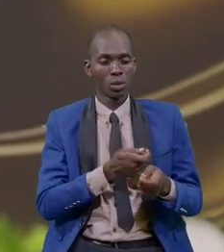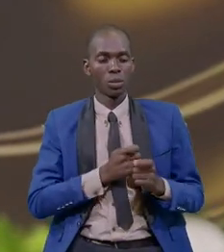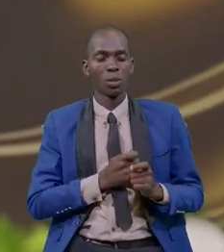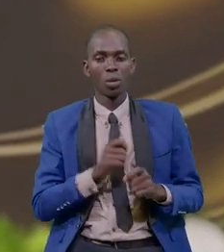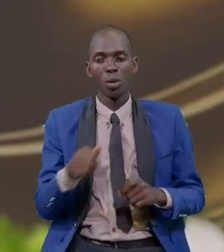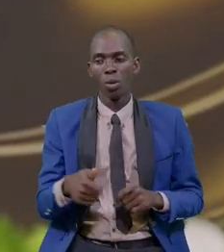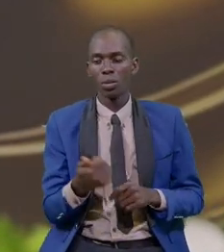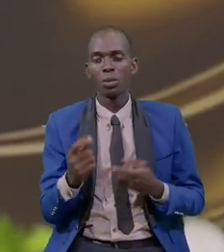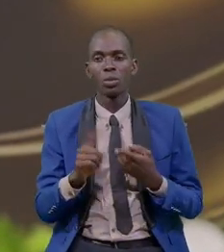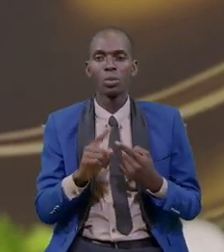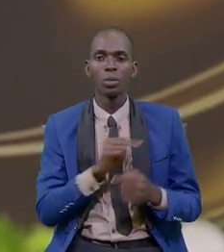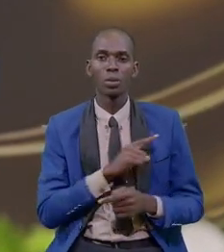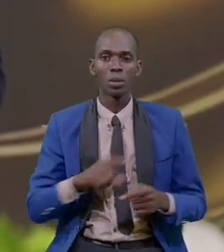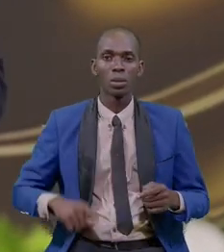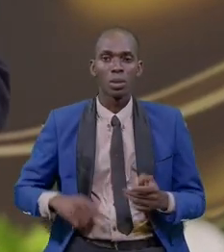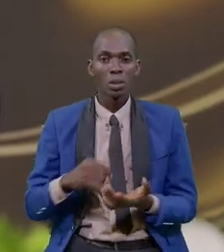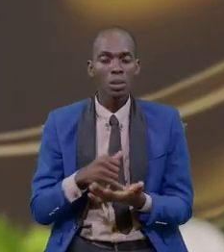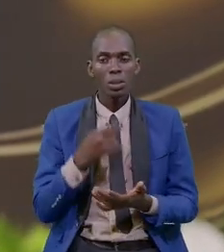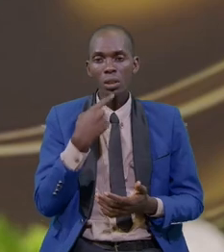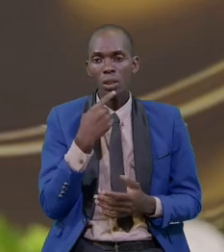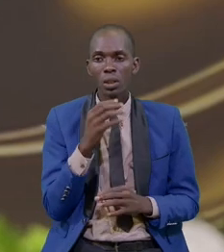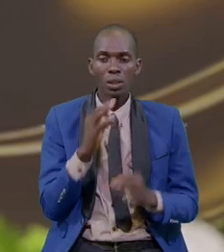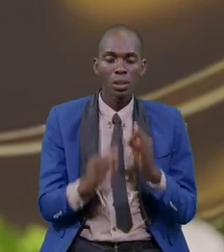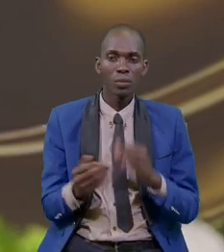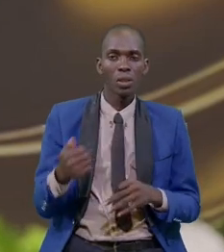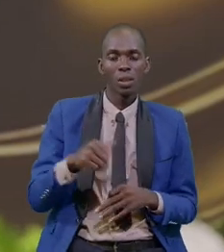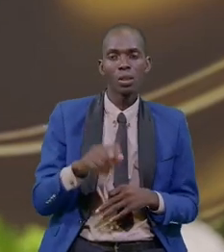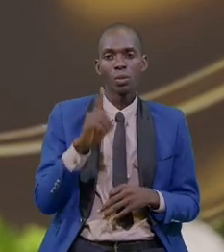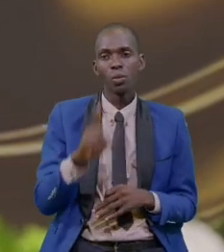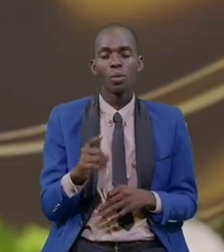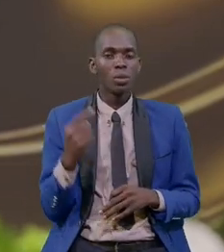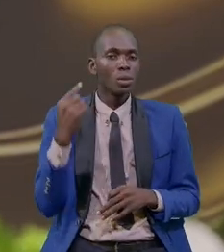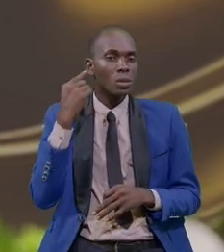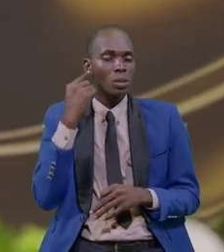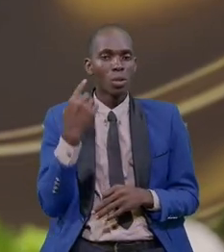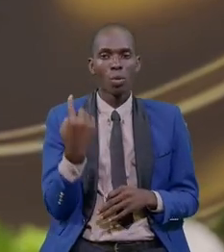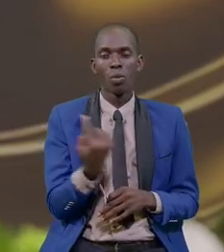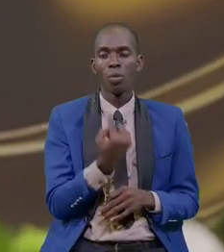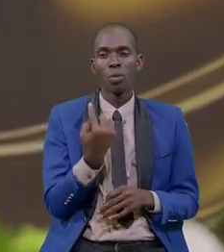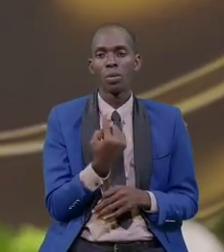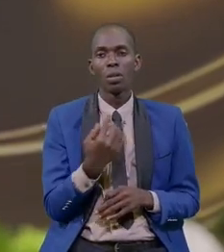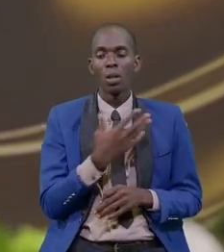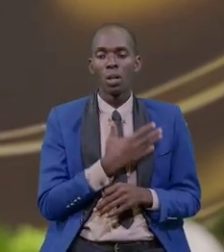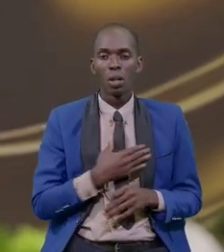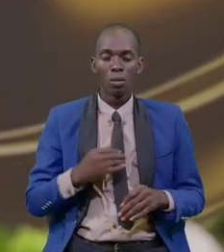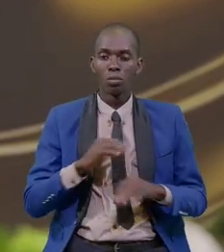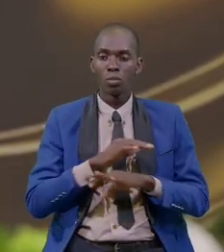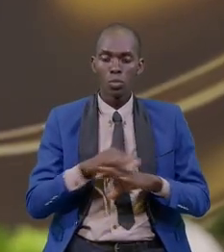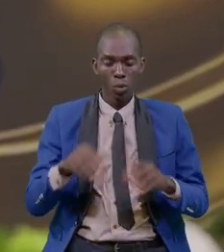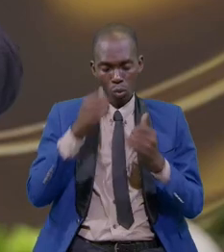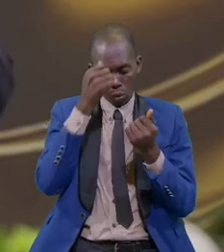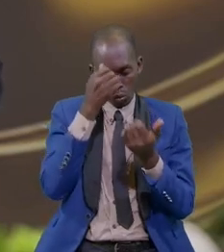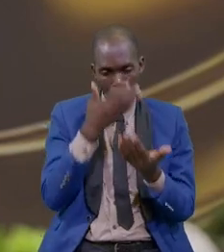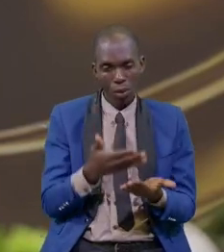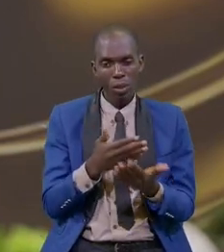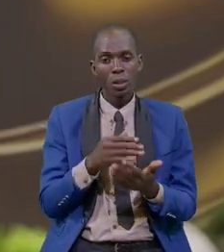Seigneur par la façon dont vous vivez. Il dit que si quelqu'un est seulement là en train d'écouter la parole et ne la met pas en pratique,